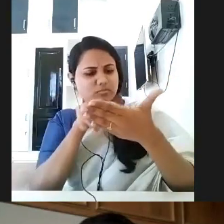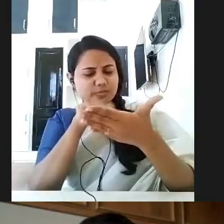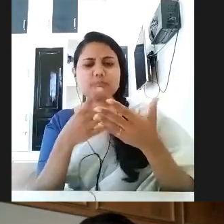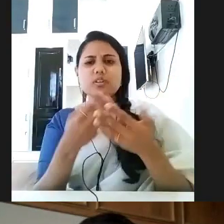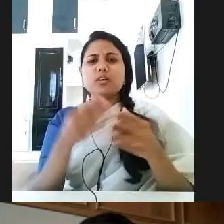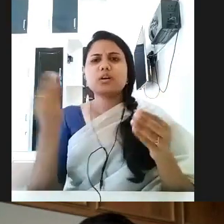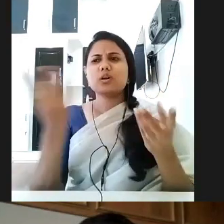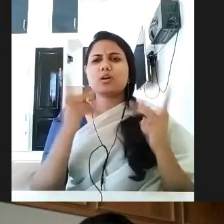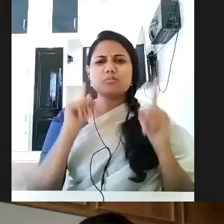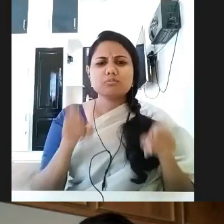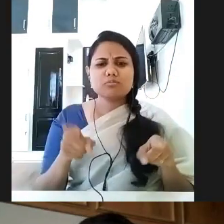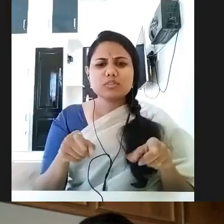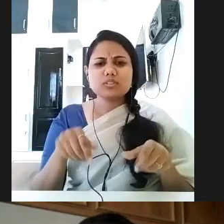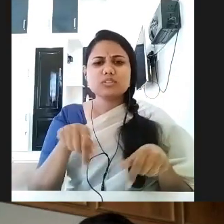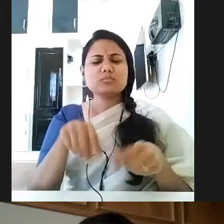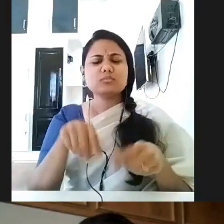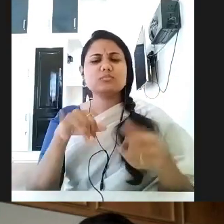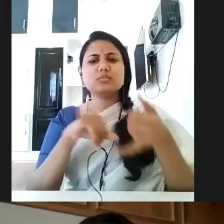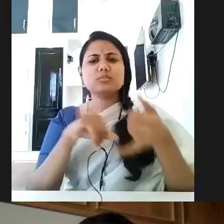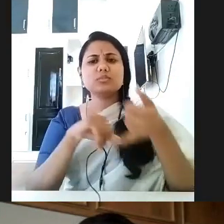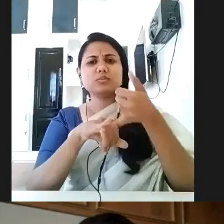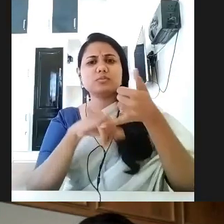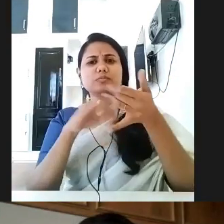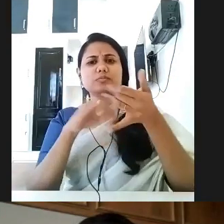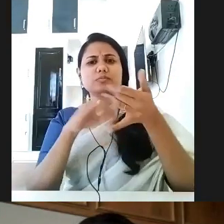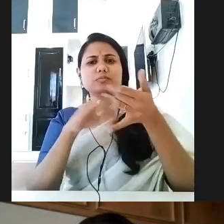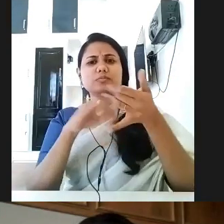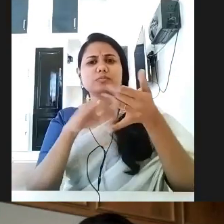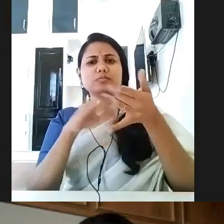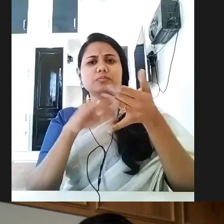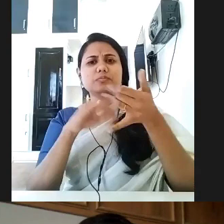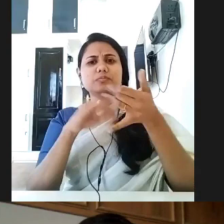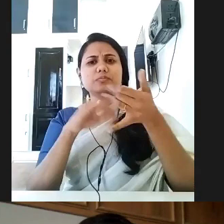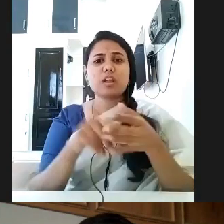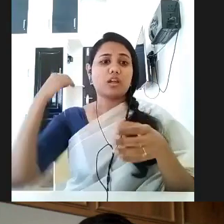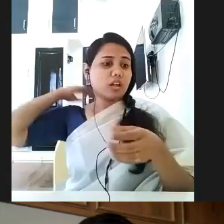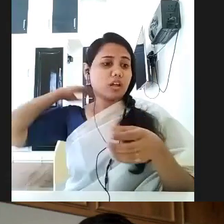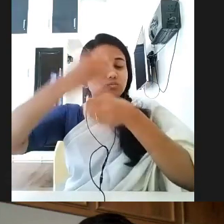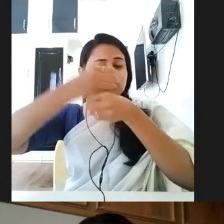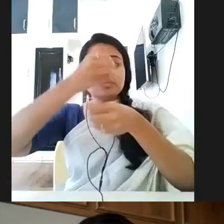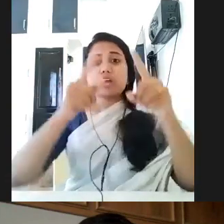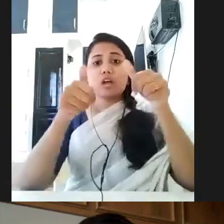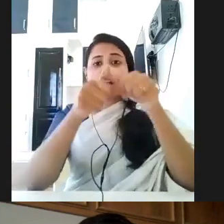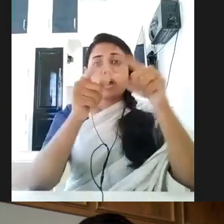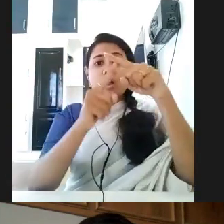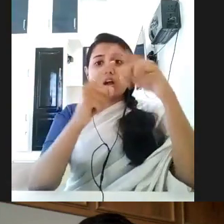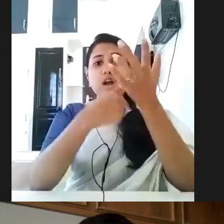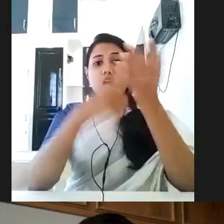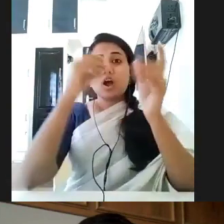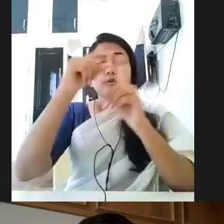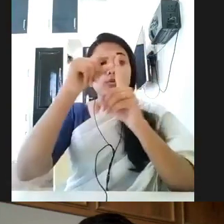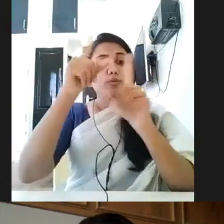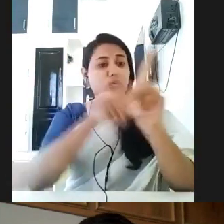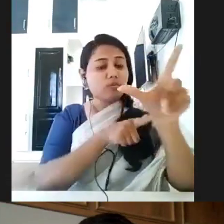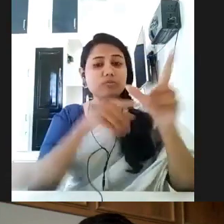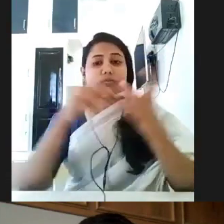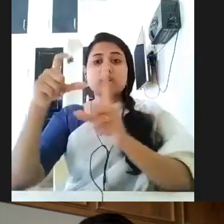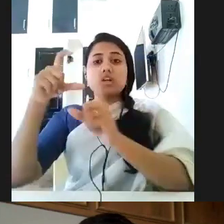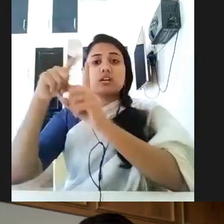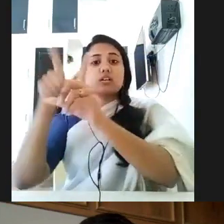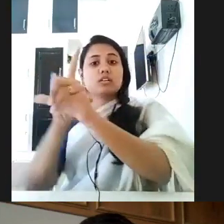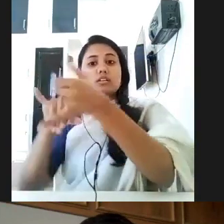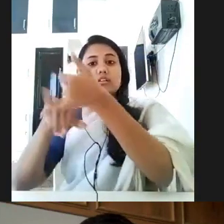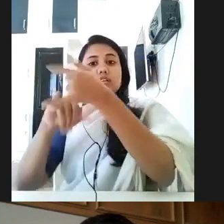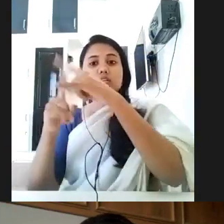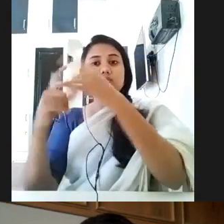ആൾക്കാർക്ക് മസ്കുലർ ഡിസ്ട്രോഫി, സ്പൈനൽ മസ്കുലർ അട്രോഫി രണ്ടും തമ്മിൽ നല്ലൊരു കൺഫ്യൂഷൻ ഉണ്ട്. പല മസ്കുലർ